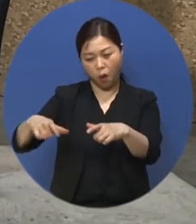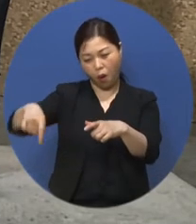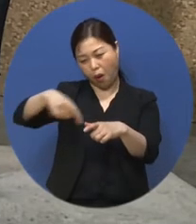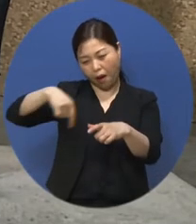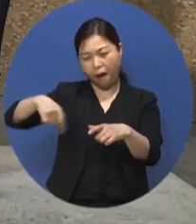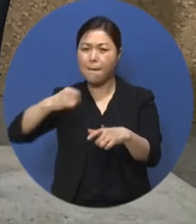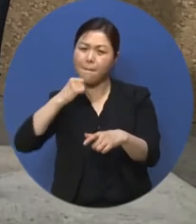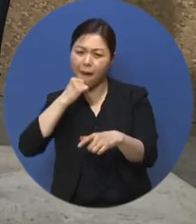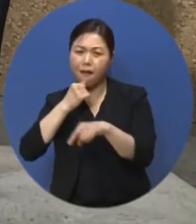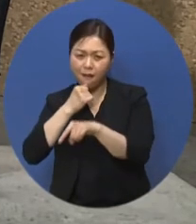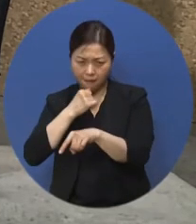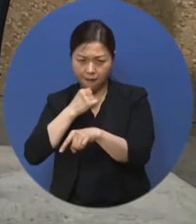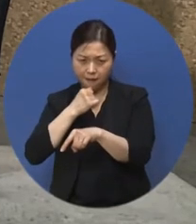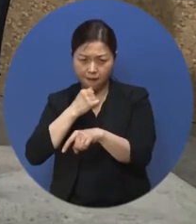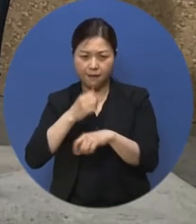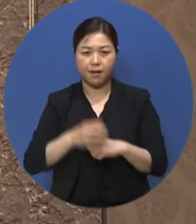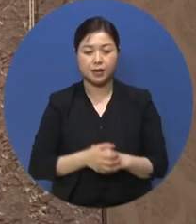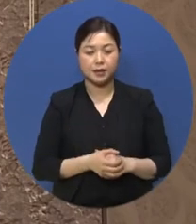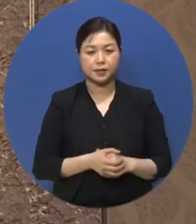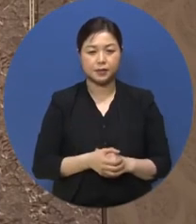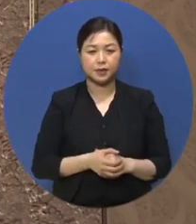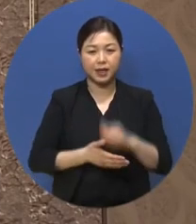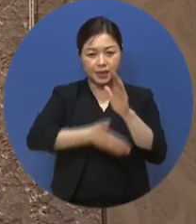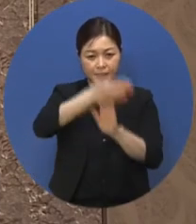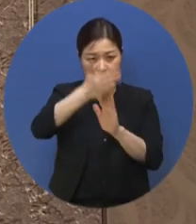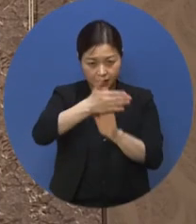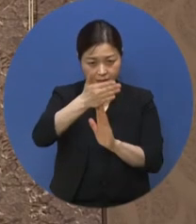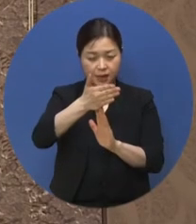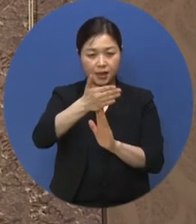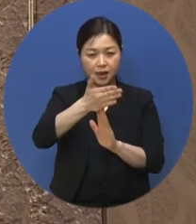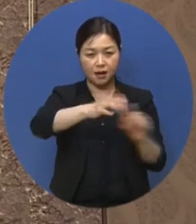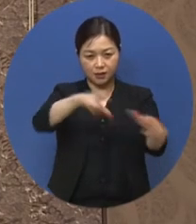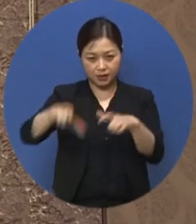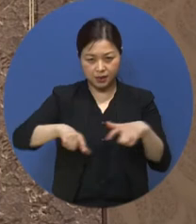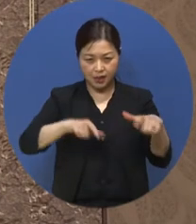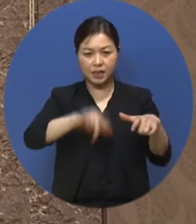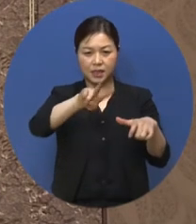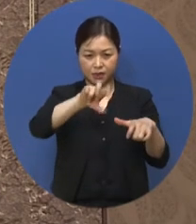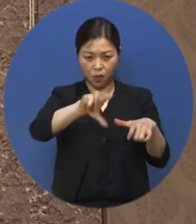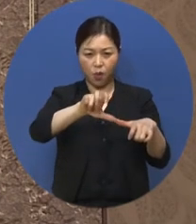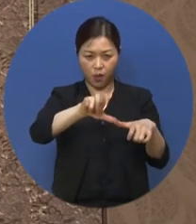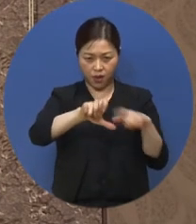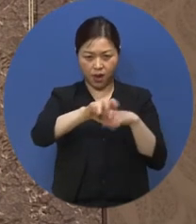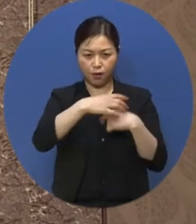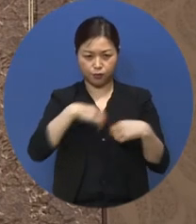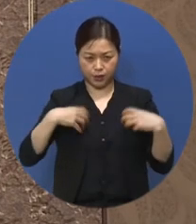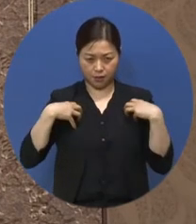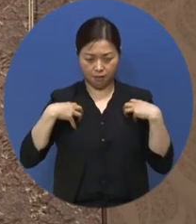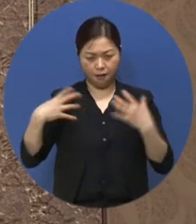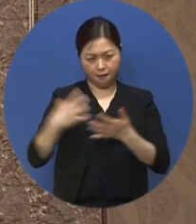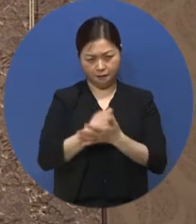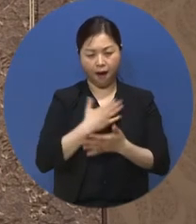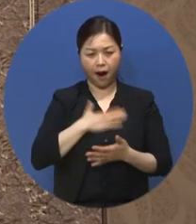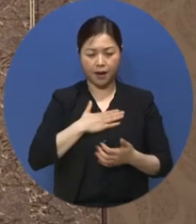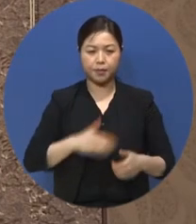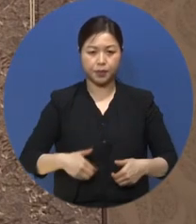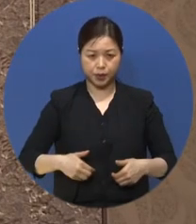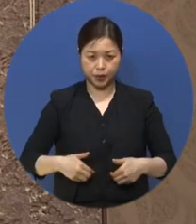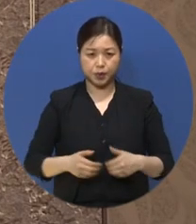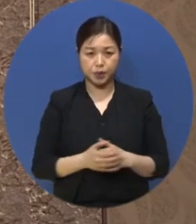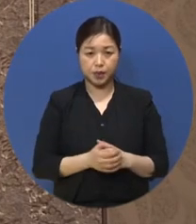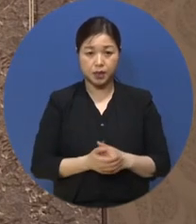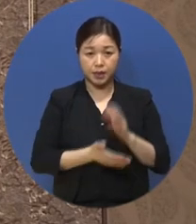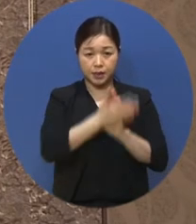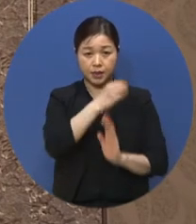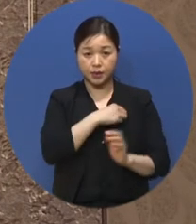않습니까? 네. 적어요. 근데 예. 여기는 25개 구청을 거의 다 알아야 된다고 보면 돼요. 예. 시의원들